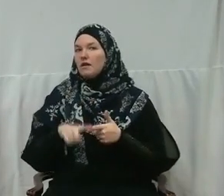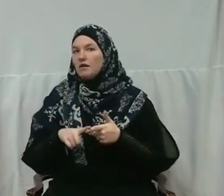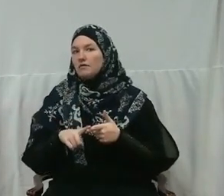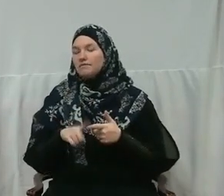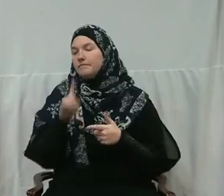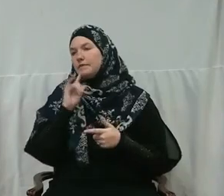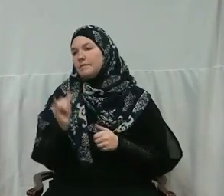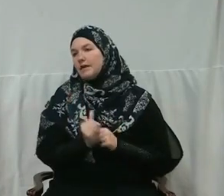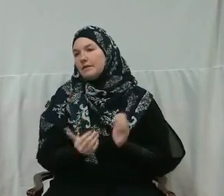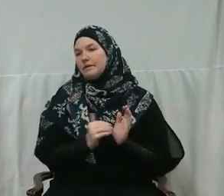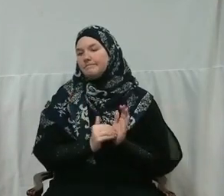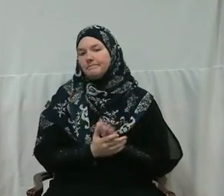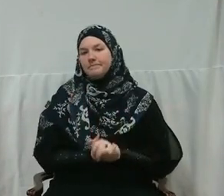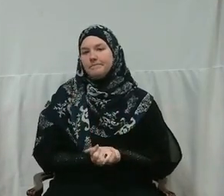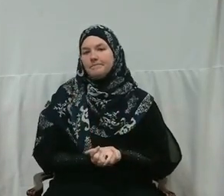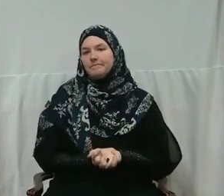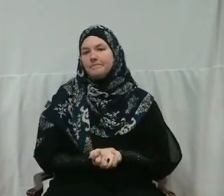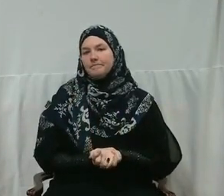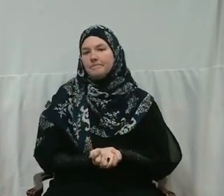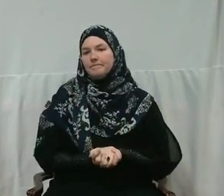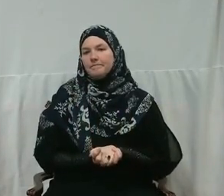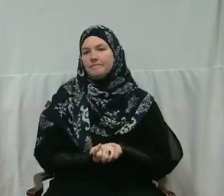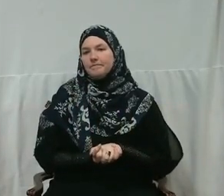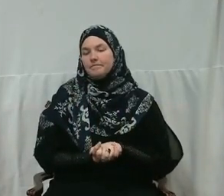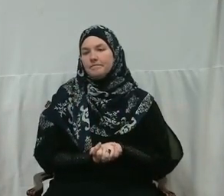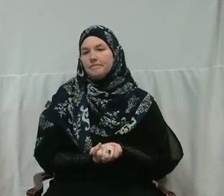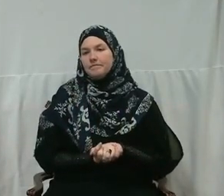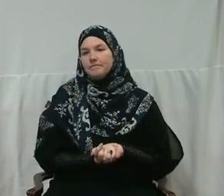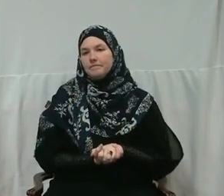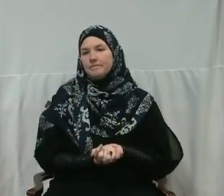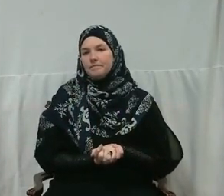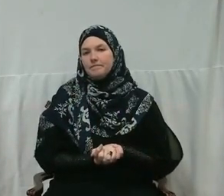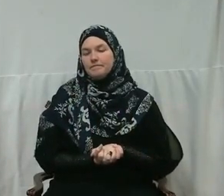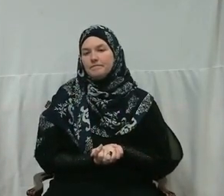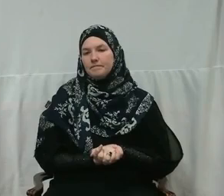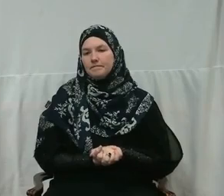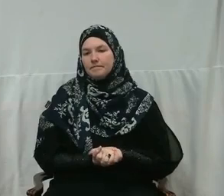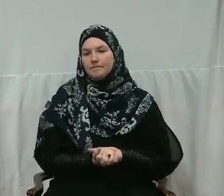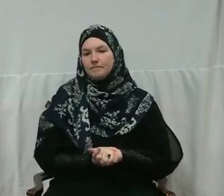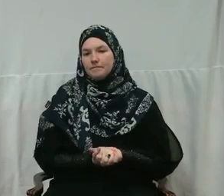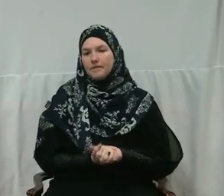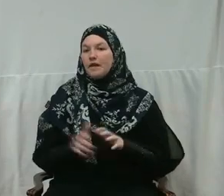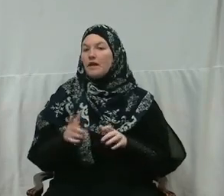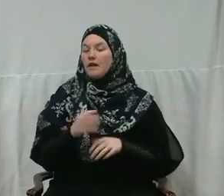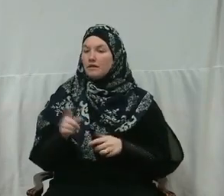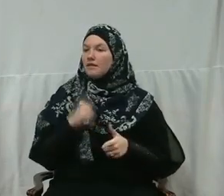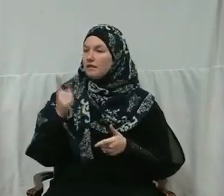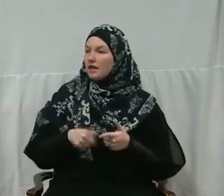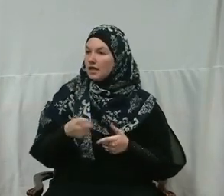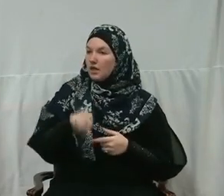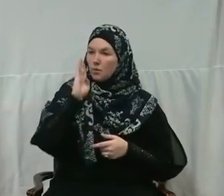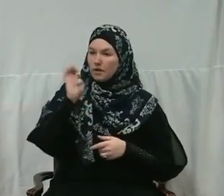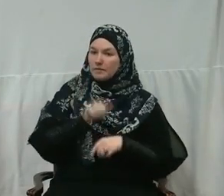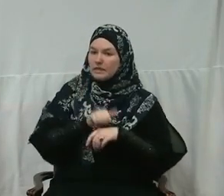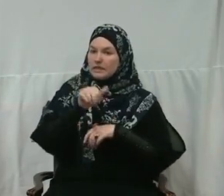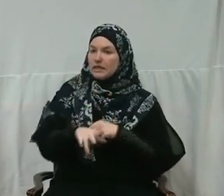ثُمَّ جَعَلْنَا لَهُ جَهَنَّمَ يَصْلَاهَا مَذْؤُومًا مَدْحُورًا. And then he will be sent to